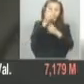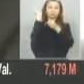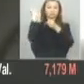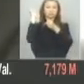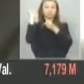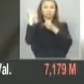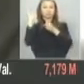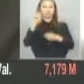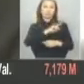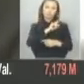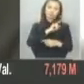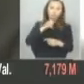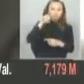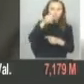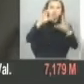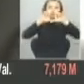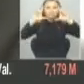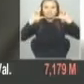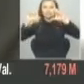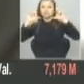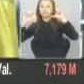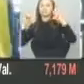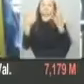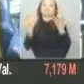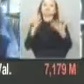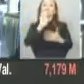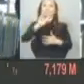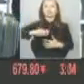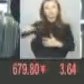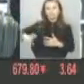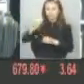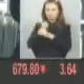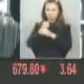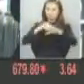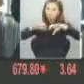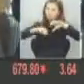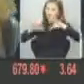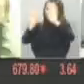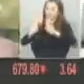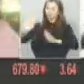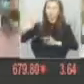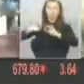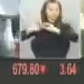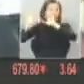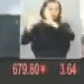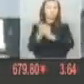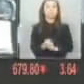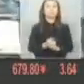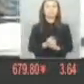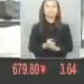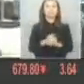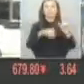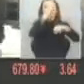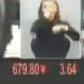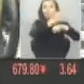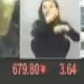ไปยืนอยู่ได้เพราะฉะนั้นเนี่ยเขาเดินมาเส้นทางค่อนข้างชัด ขณะที่ผู้บริหารบริษัทกลุ่มเซ็นทรัลยอมรับว่าให้